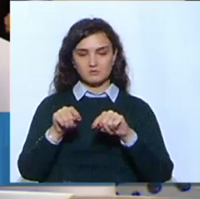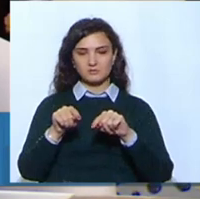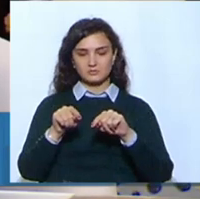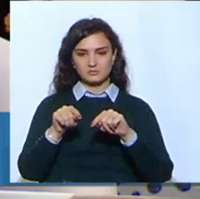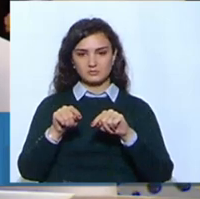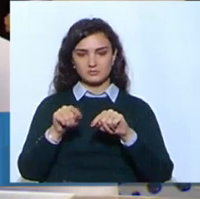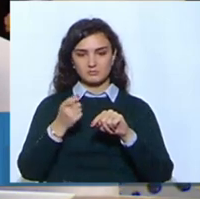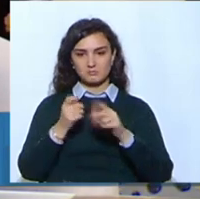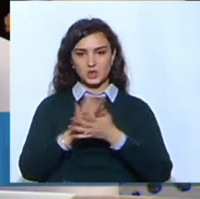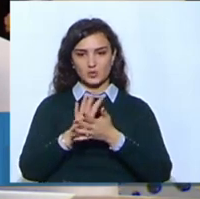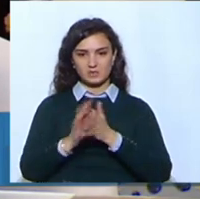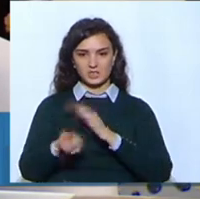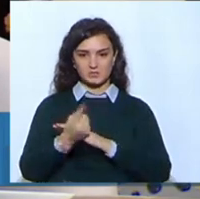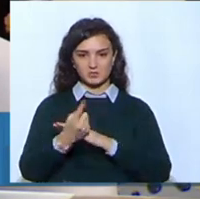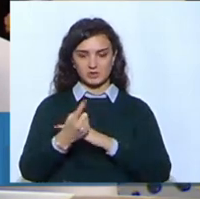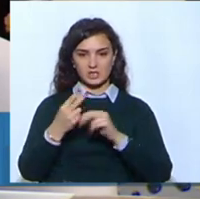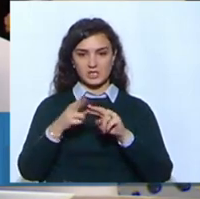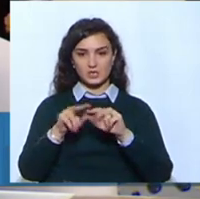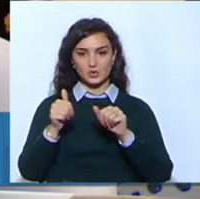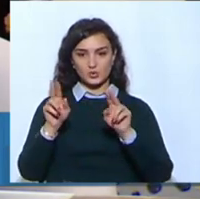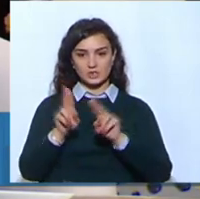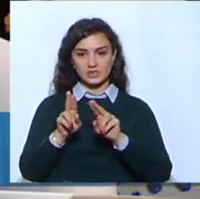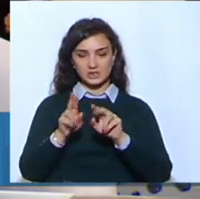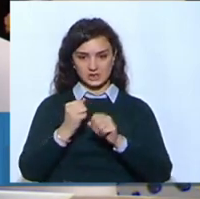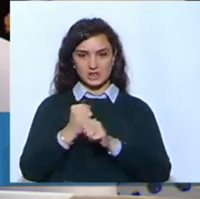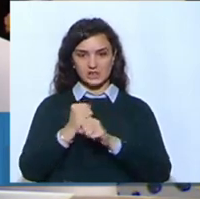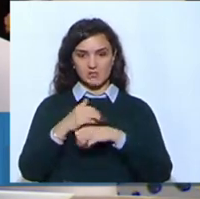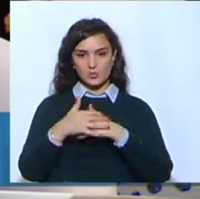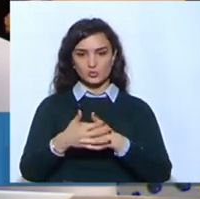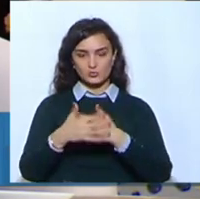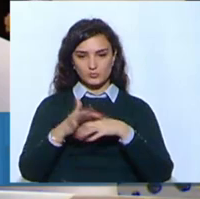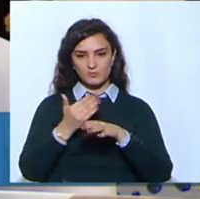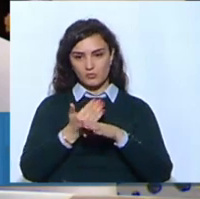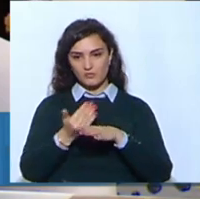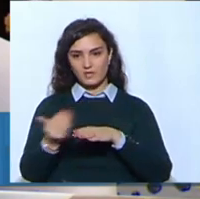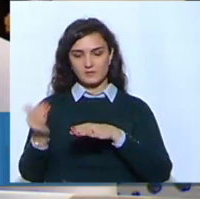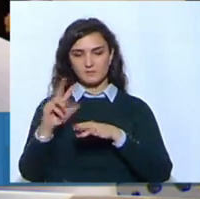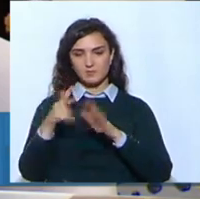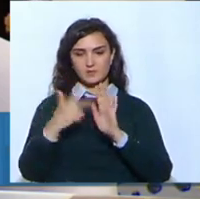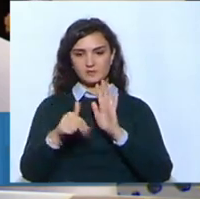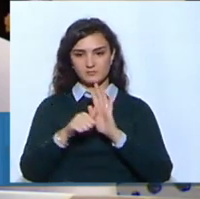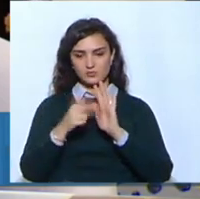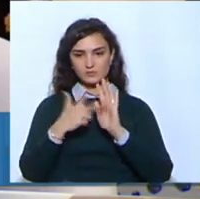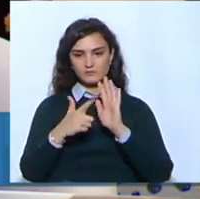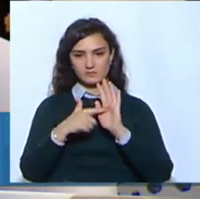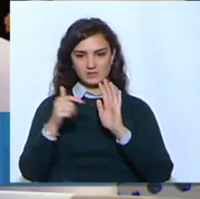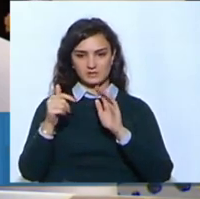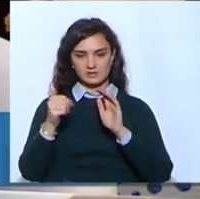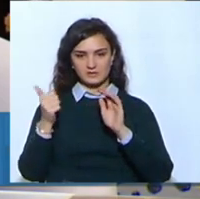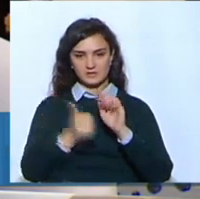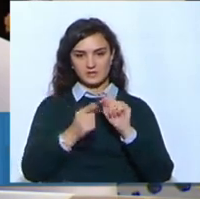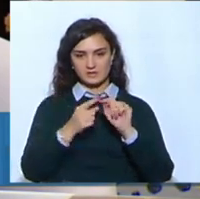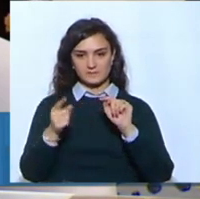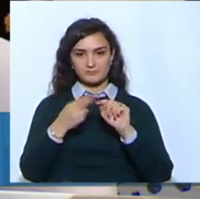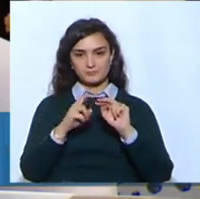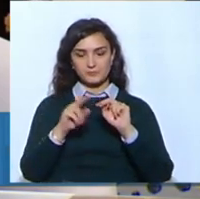იგი მიკრობის აღმოჩენა. ეს როგორც წესი კეთდება ხოლმე ორსულობის უკვე მოგვიანებით ვადაზე 36-37 კვირაზე. ზონაზე. იმიტომ რომ